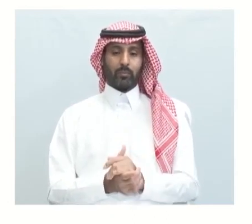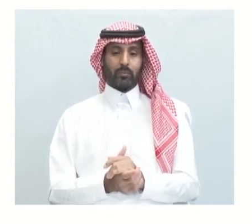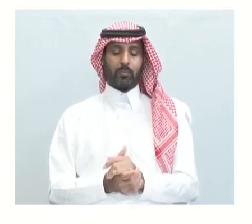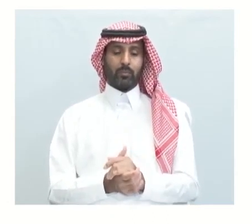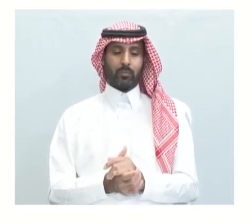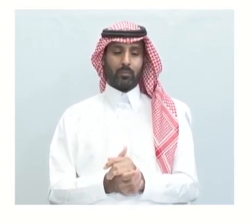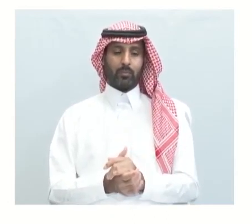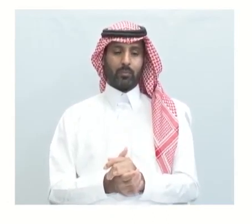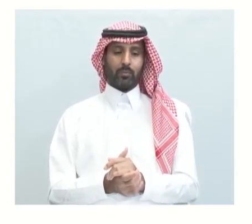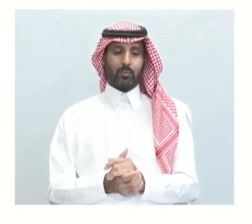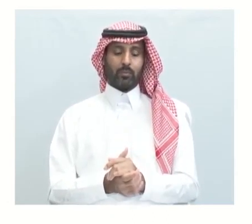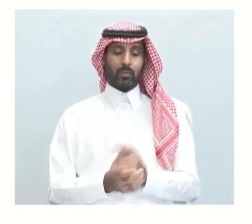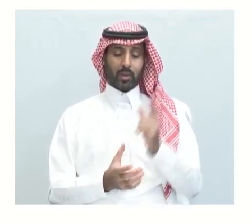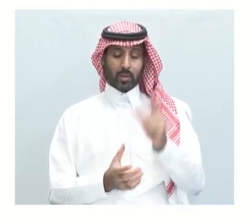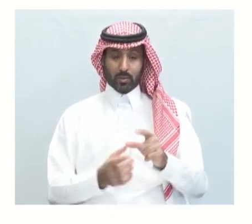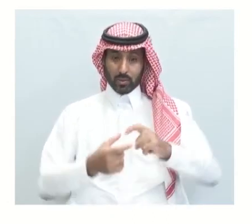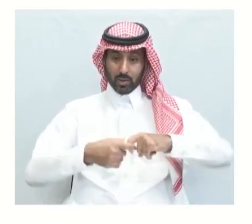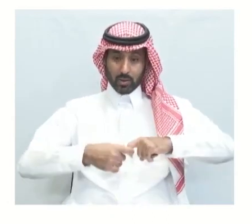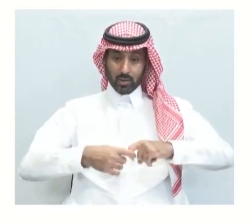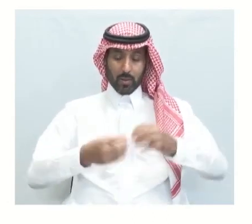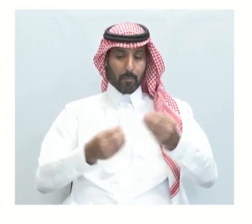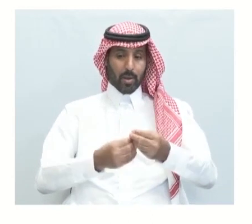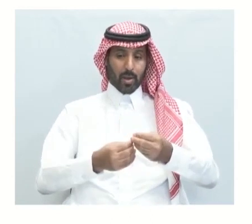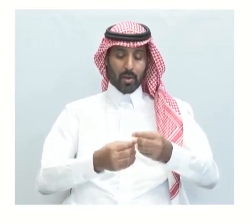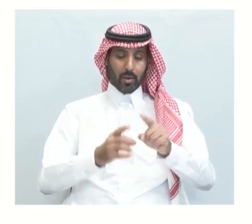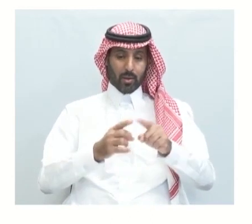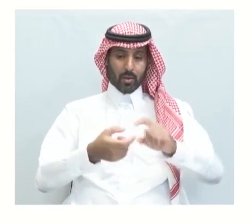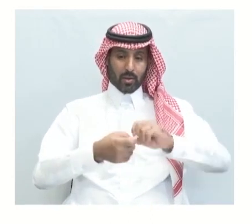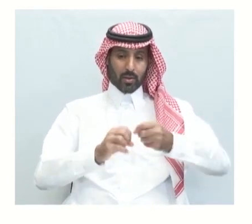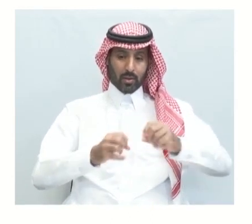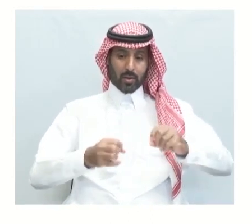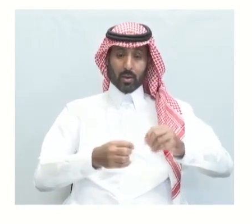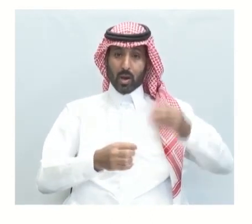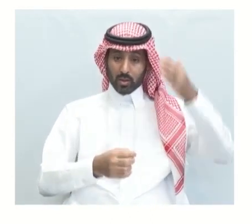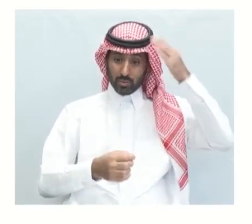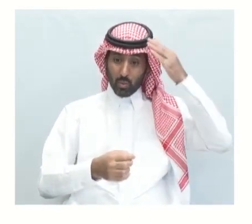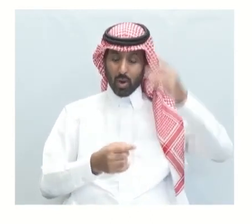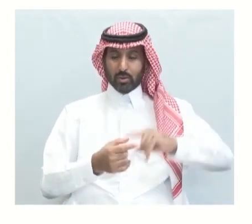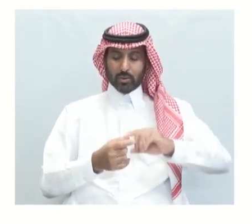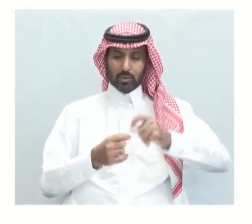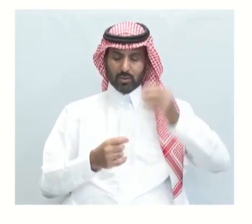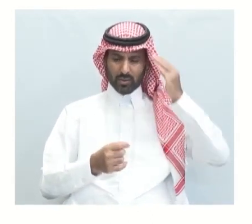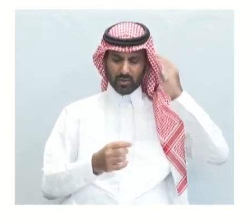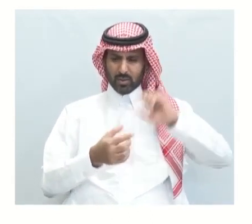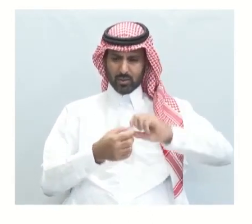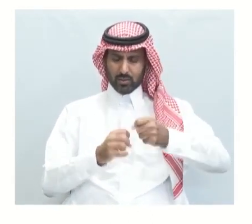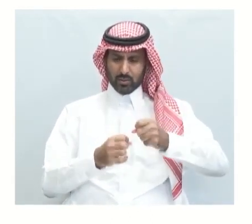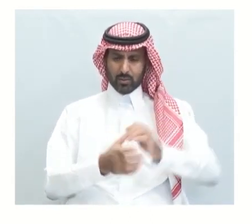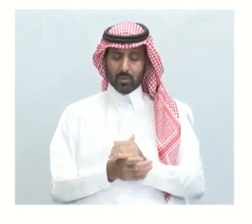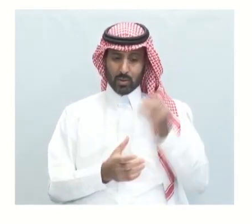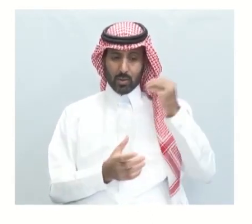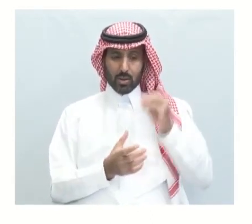بعدها هنا لدينا قائمه مترابطه مع عقده راس واحده لاحظ علامه